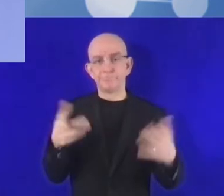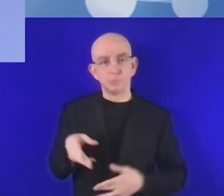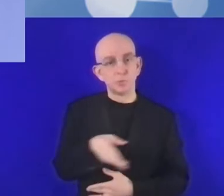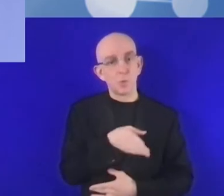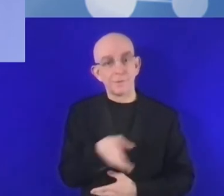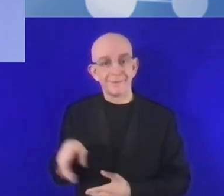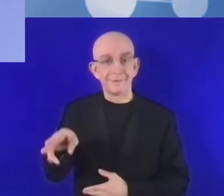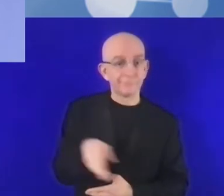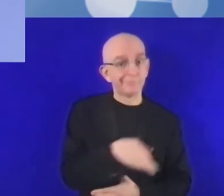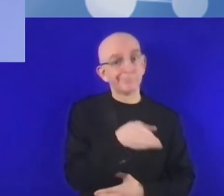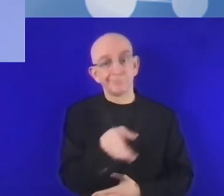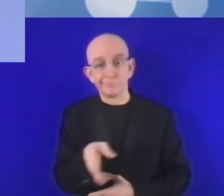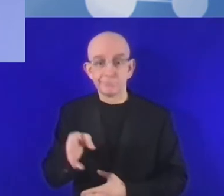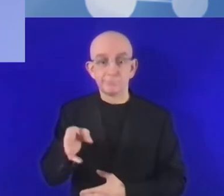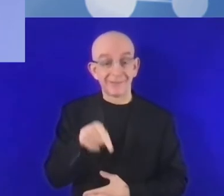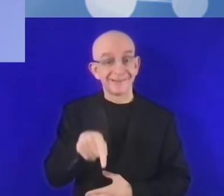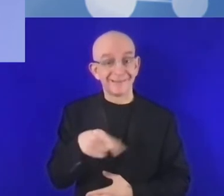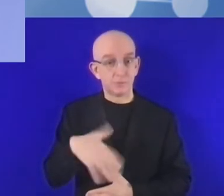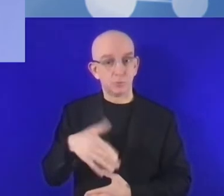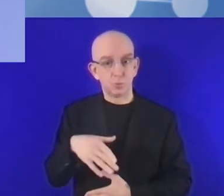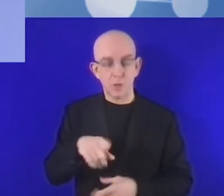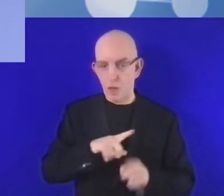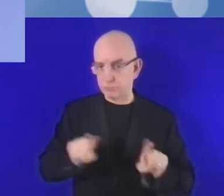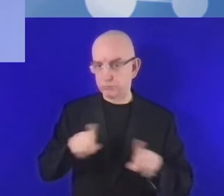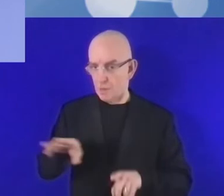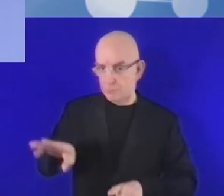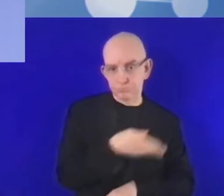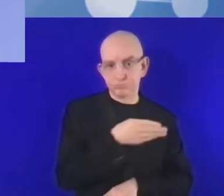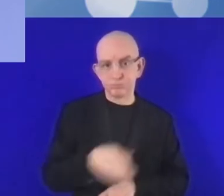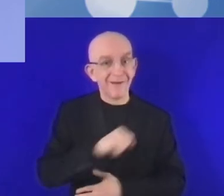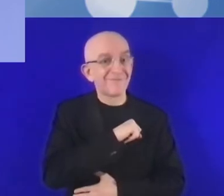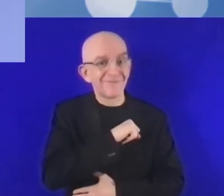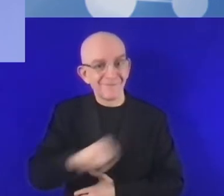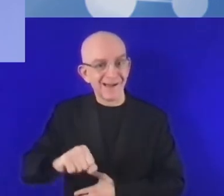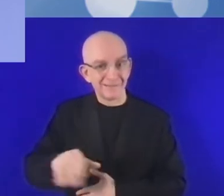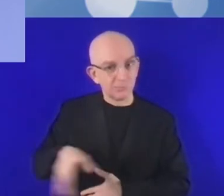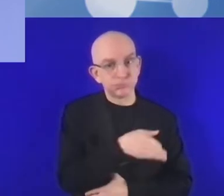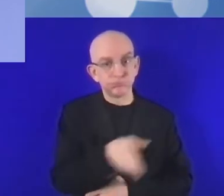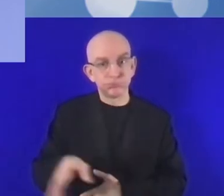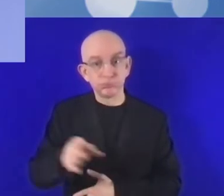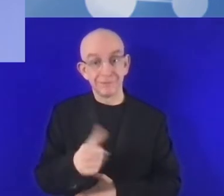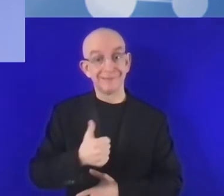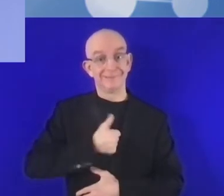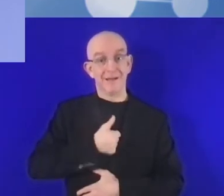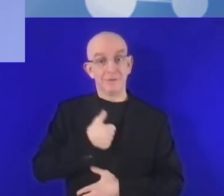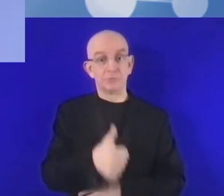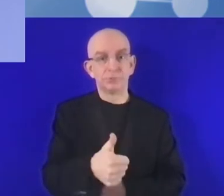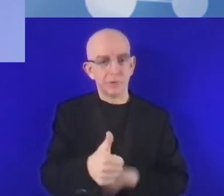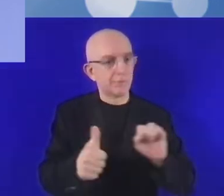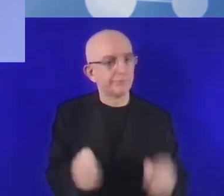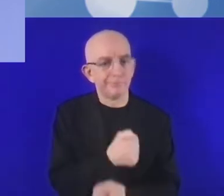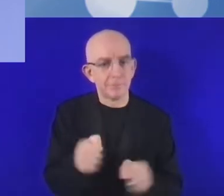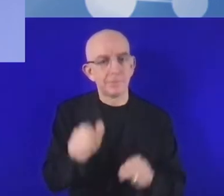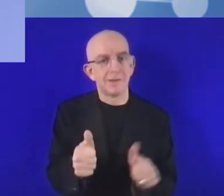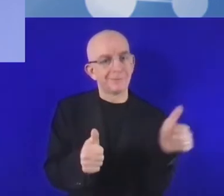和有强劲的发展，需要各方面共同的投入和努力。因此，所有